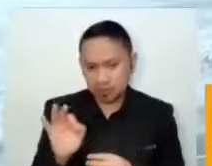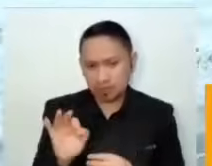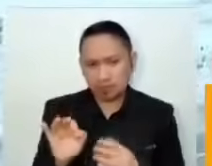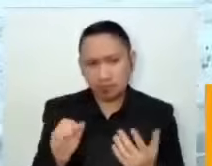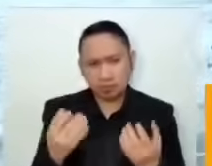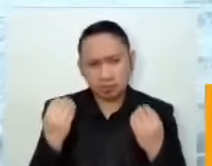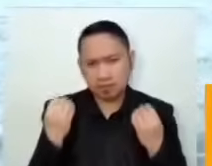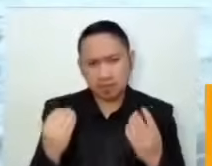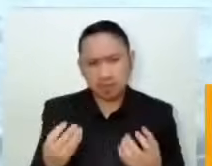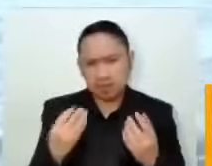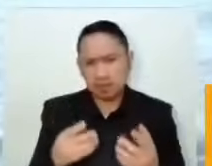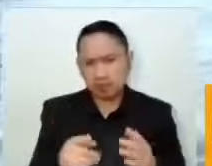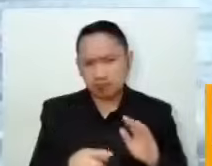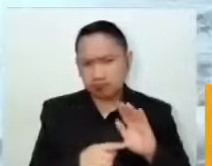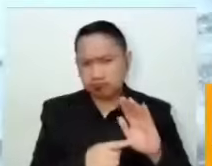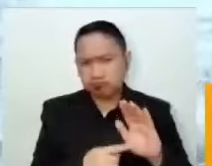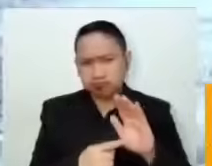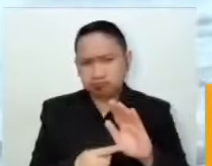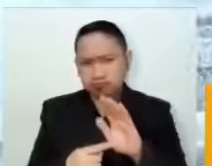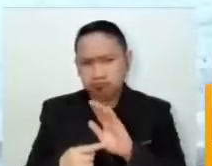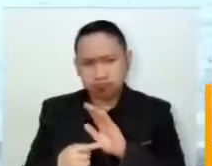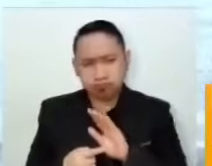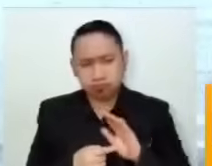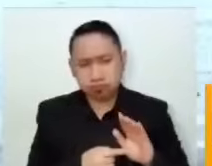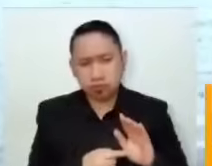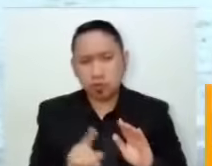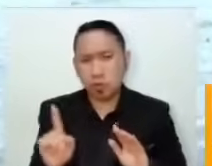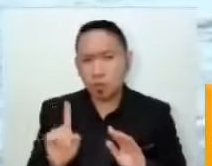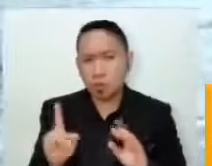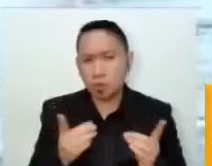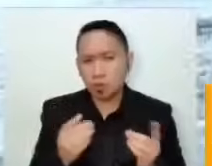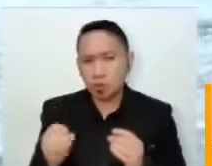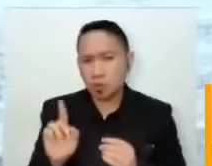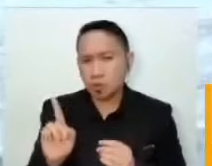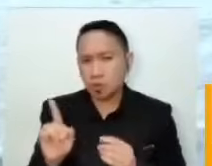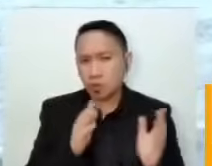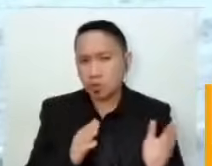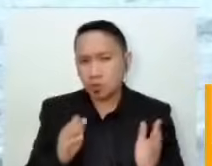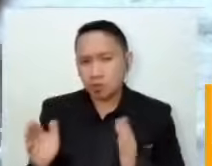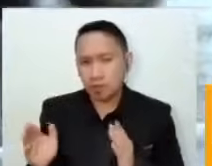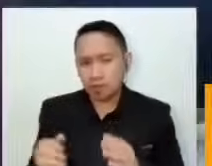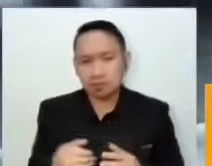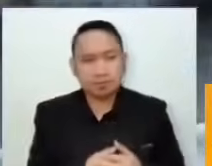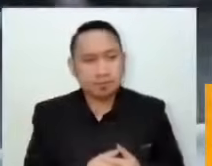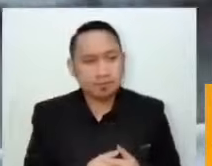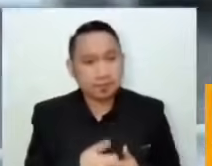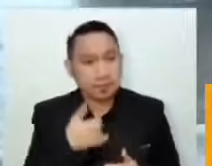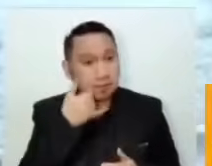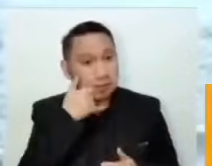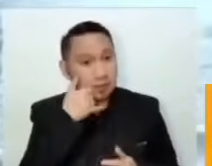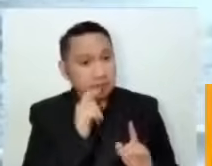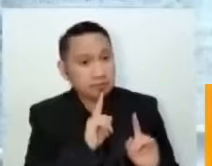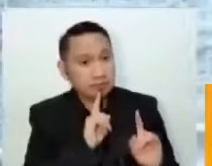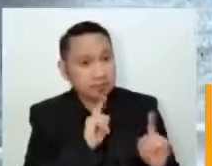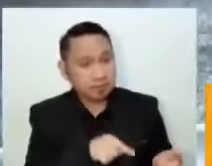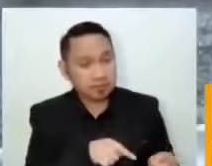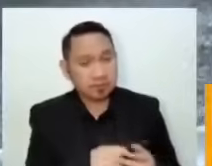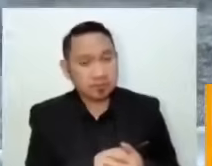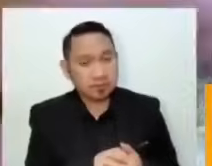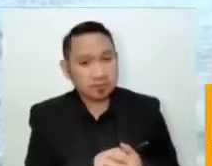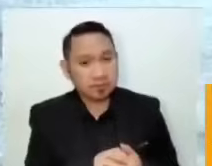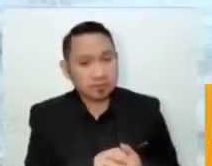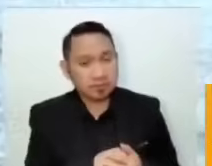ang magpa-participate dito sa Malawakang Tigil Pasada ng ito? Mukhang bloated po yung figures ng